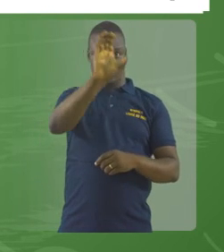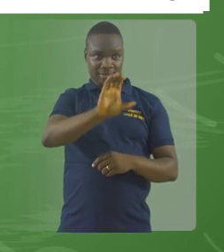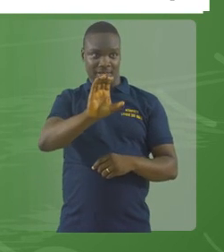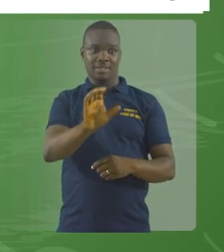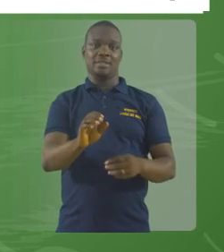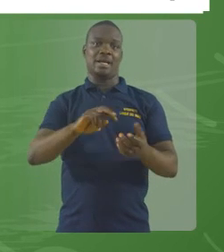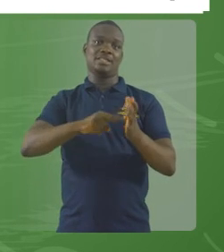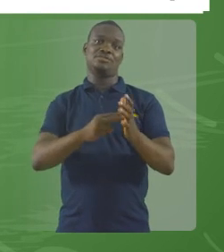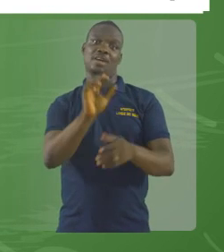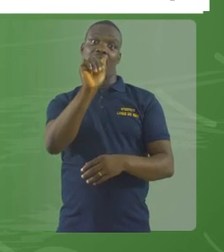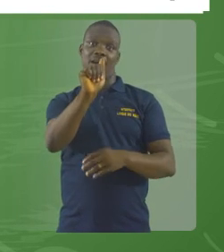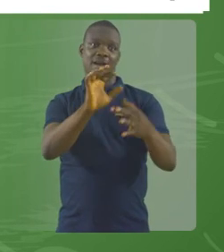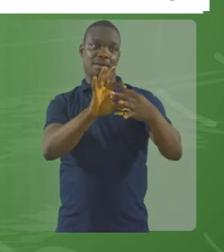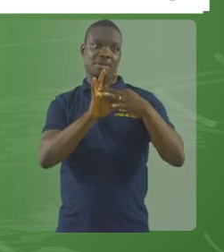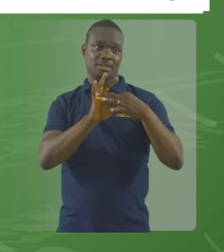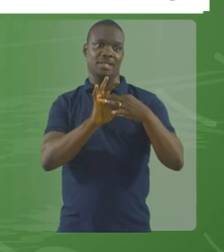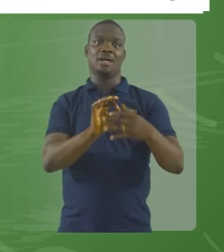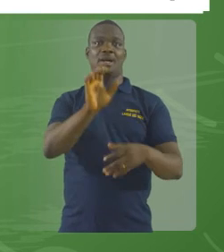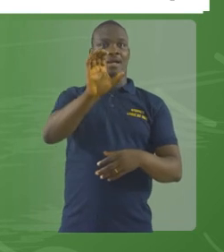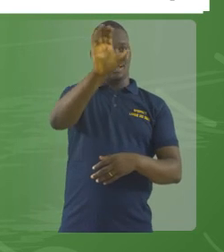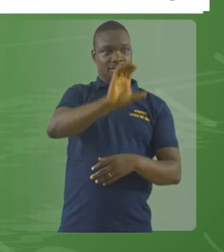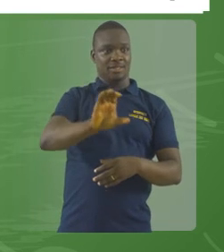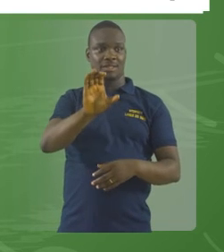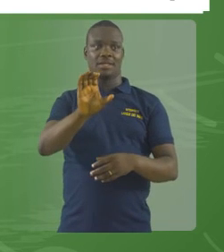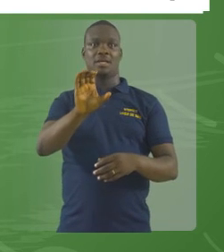à l'ensemble C privé de R,